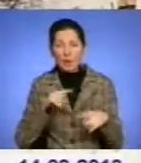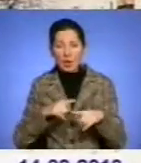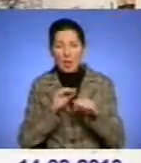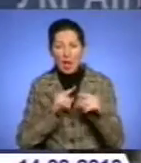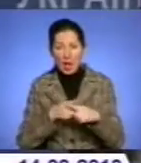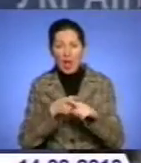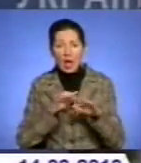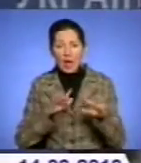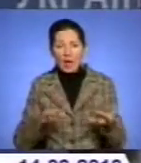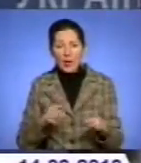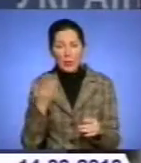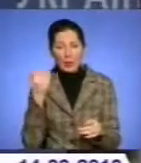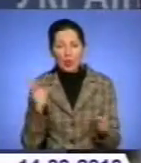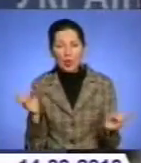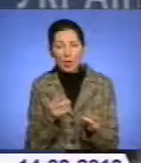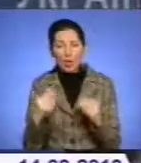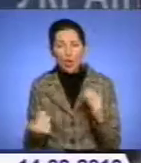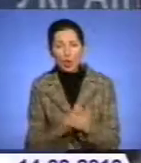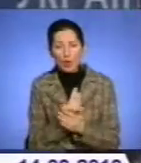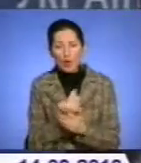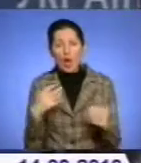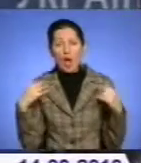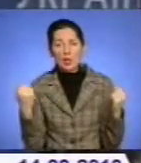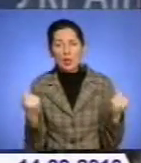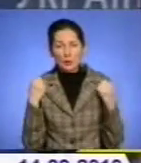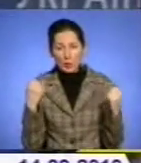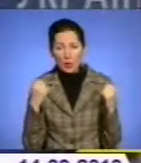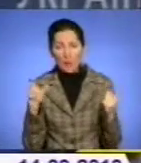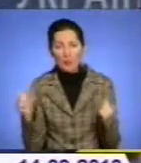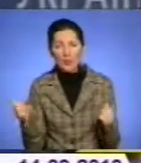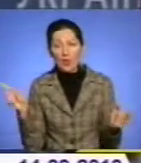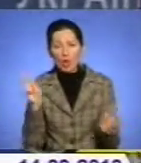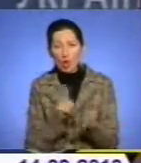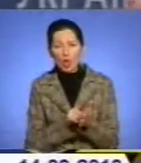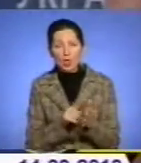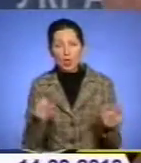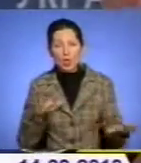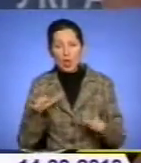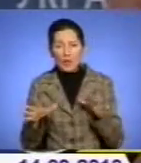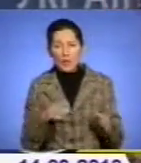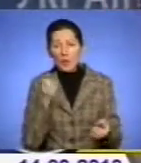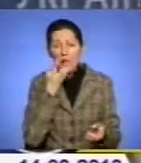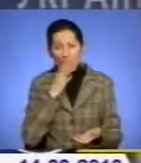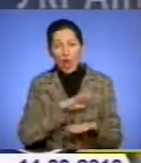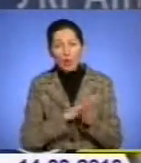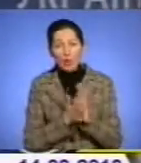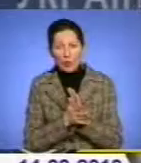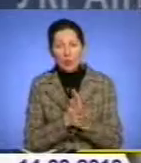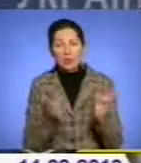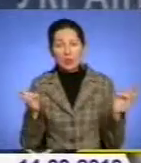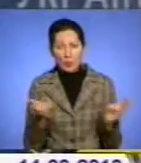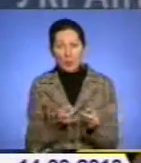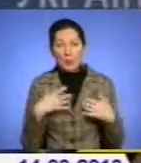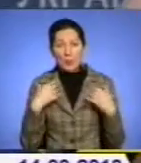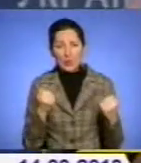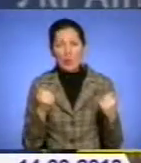оновлення. Спортсмен должен тренироваться в хороших условиях, на необходимом спортивном